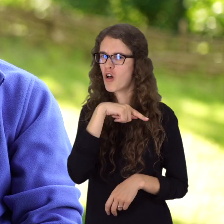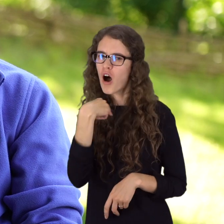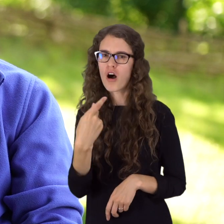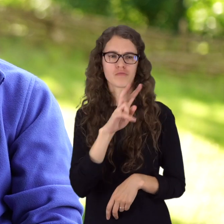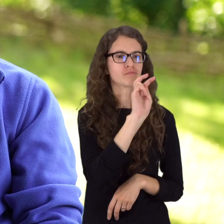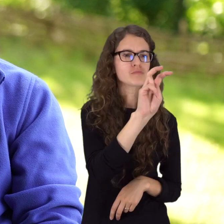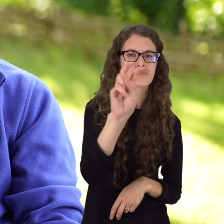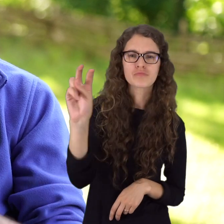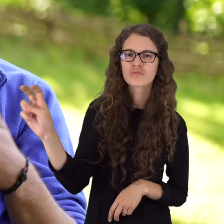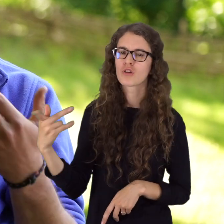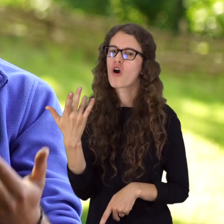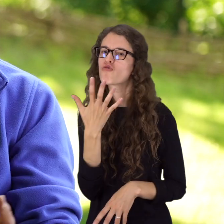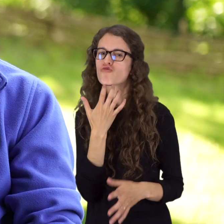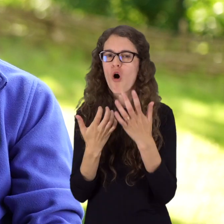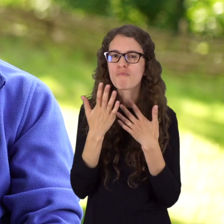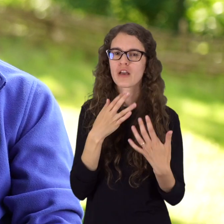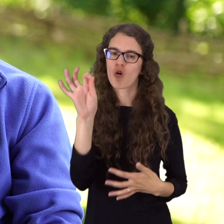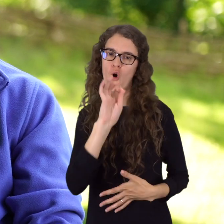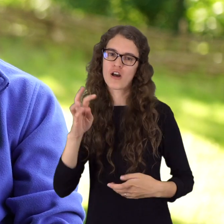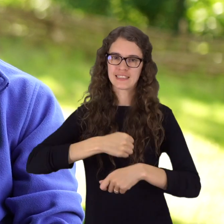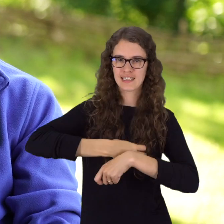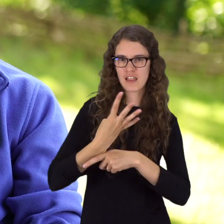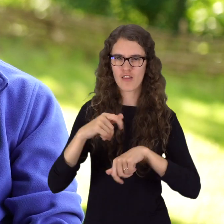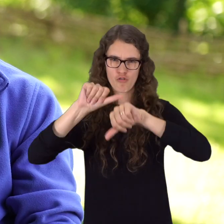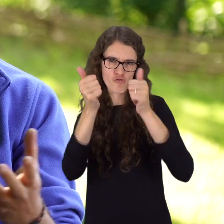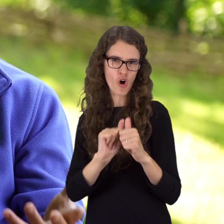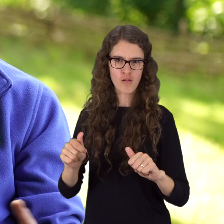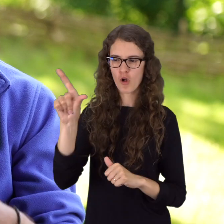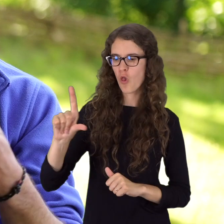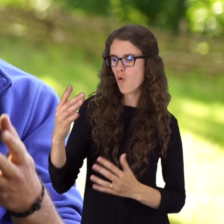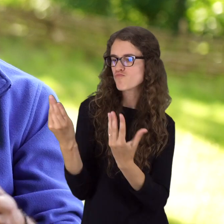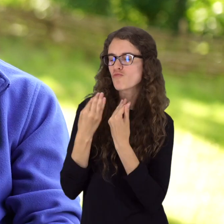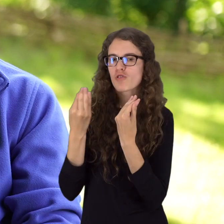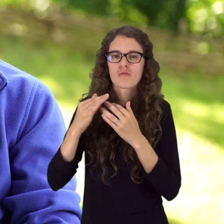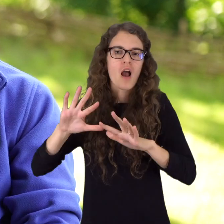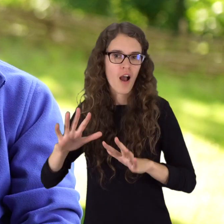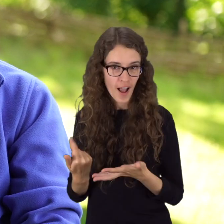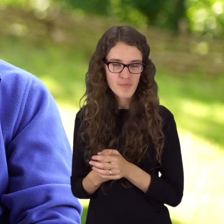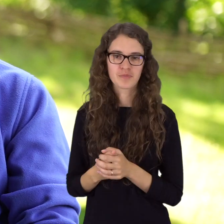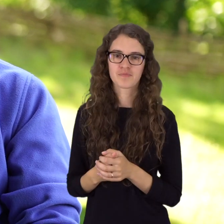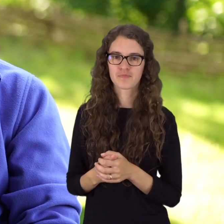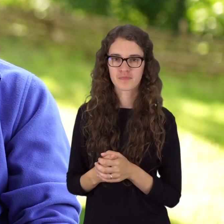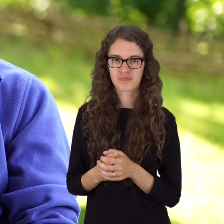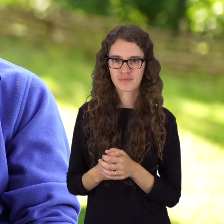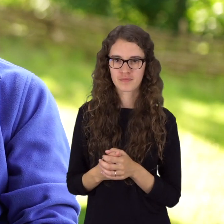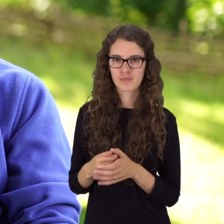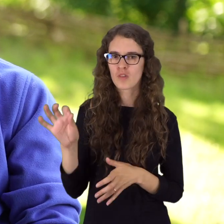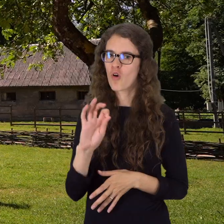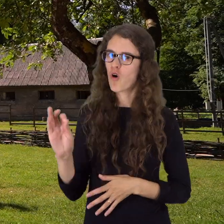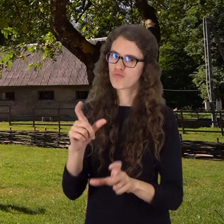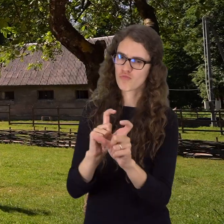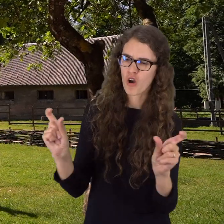įvairius, domėjosi skandinaviškų būtent modelių lauko pedagogikos, lauko darželių ir viso lauko ugdymo